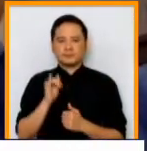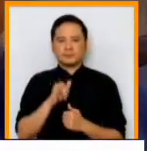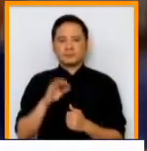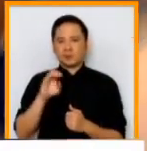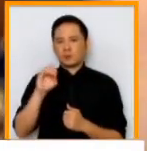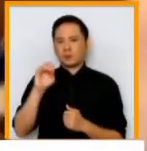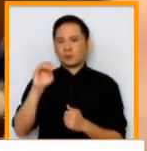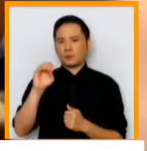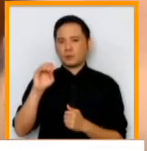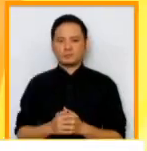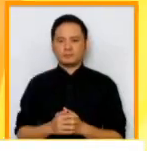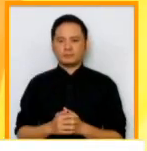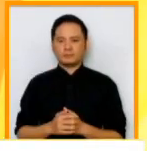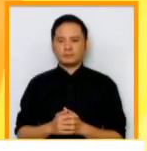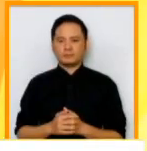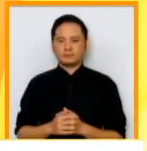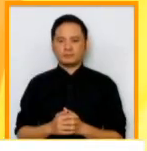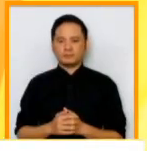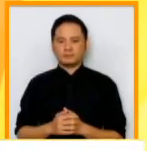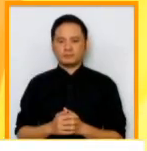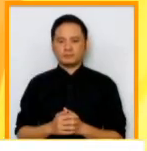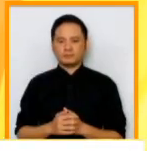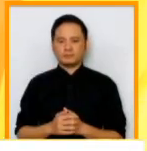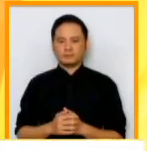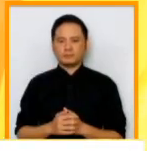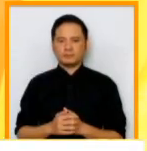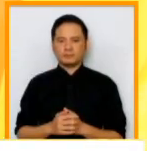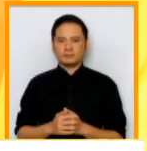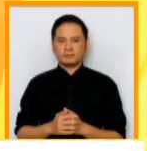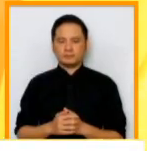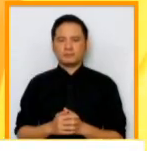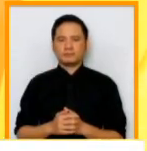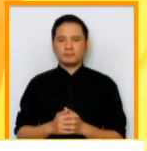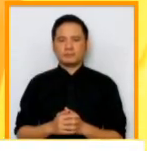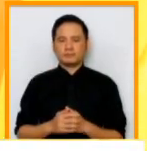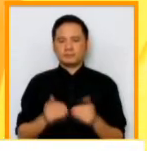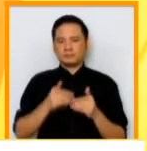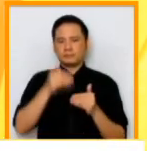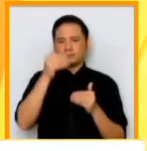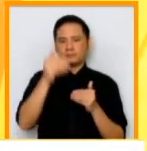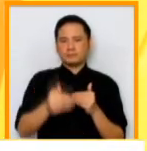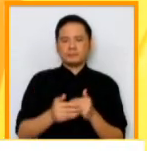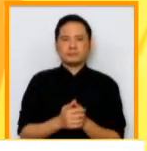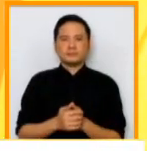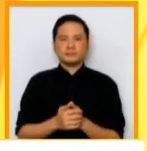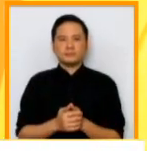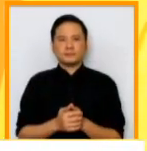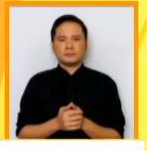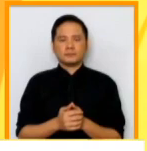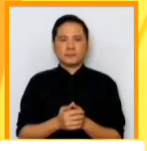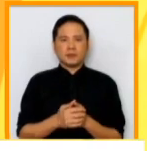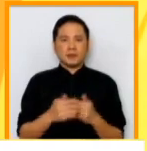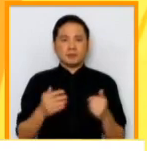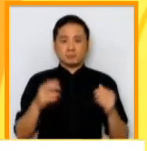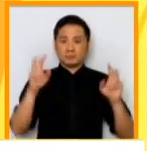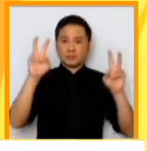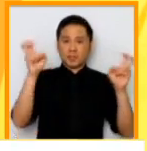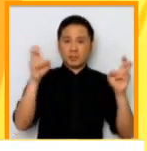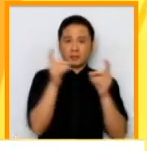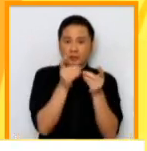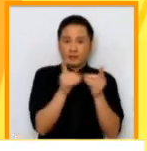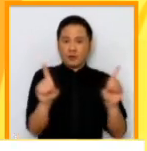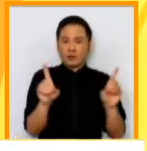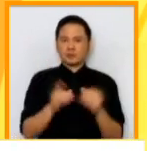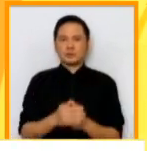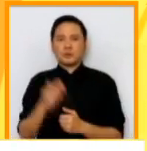Administrator Hans Kakdak. Muling nabuhay ang usap-usapan tungkol sa pagkakaroon ng absolute divorce sa Pilipinas. Mm-hmm. Ito'y matapos maaprobahan